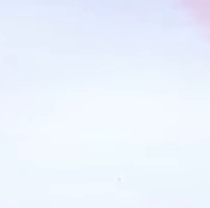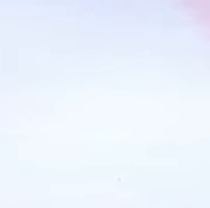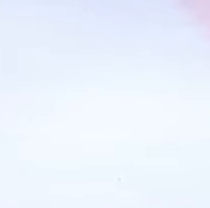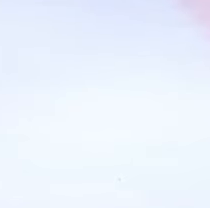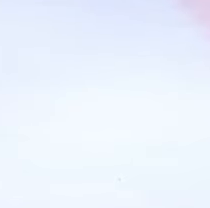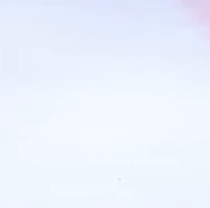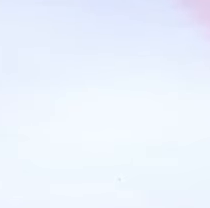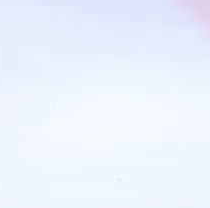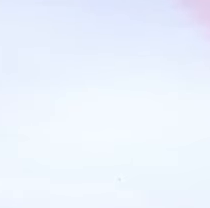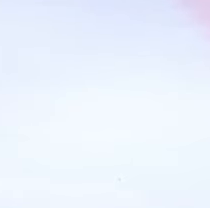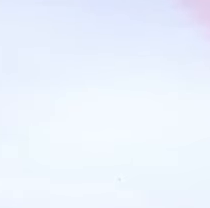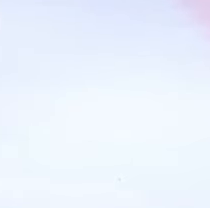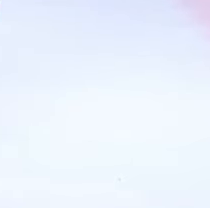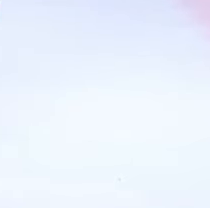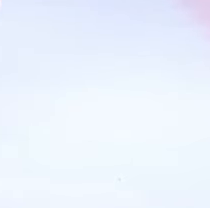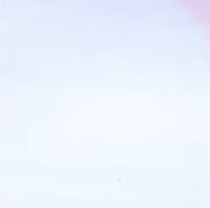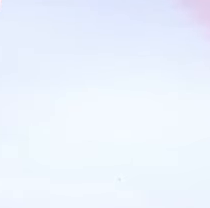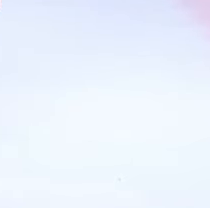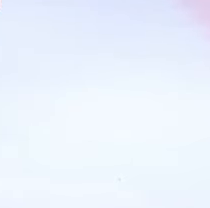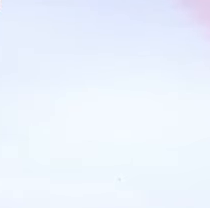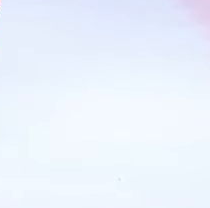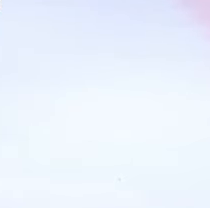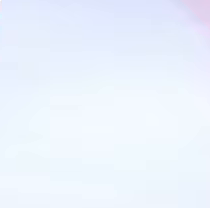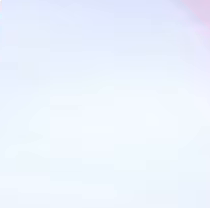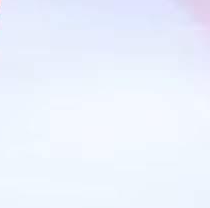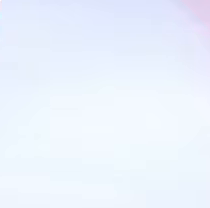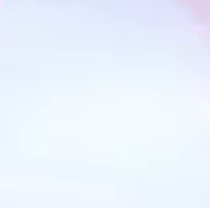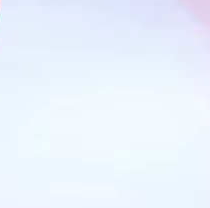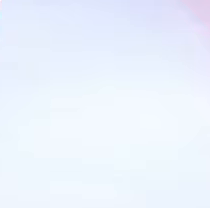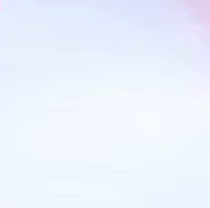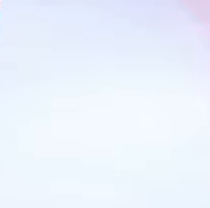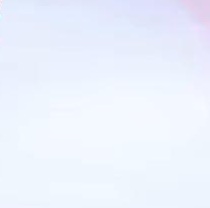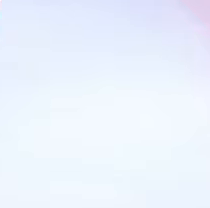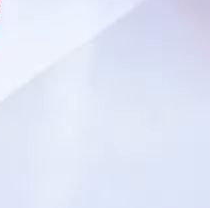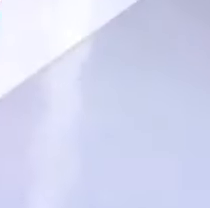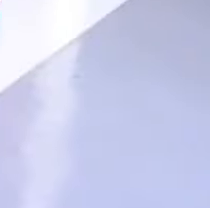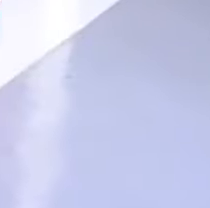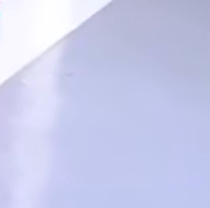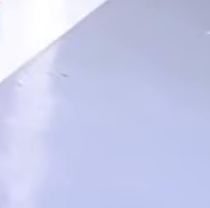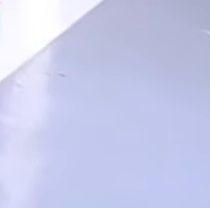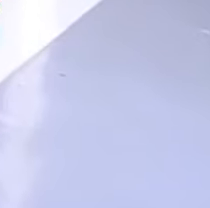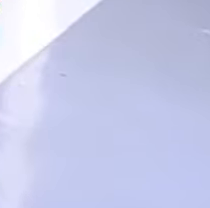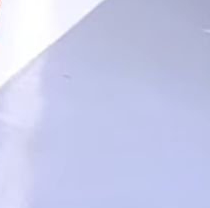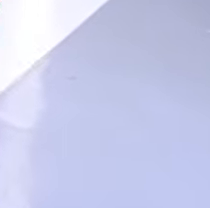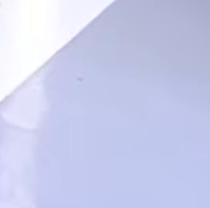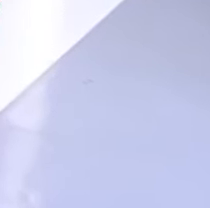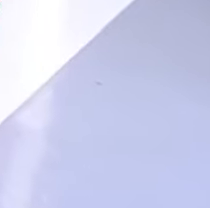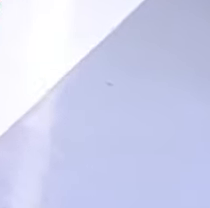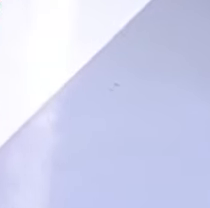Maki Pulido mula sa GMA Integrated News. Ang News Authority ng Pilipino.